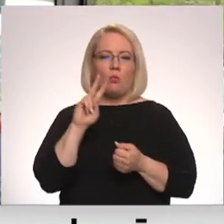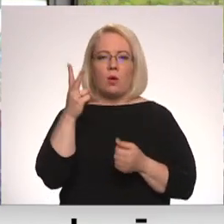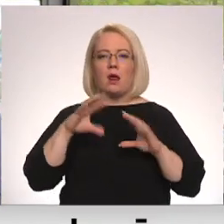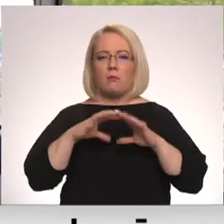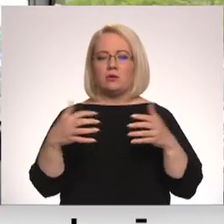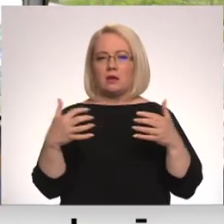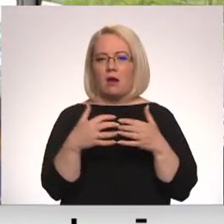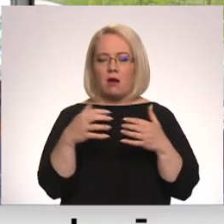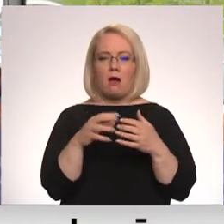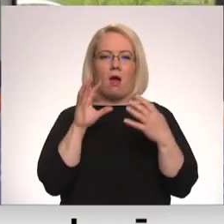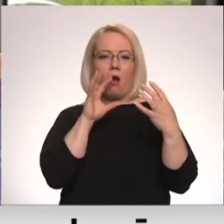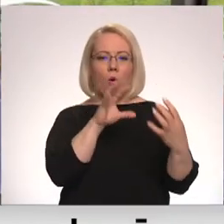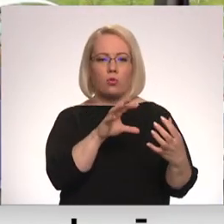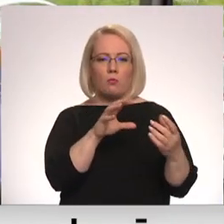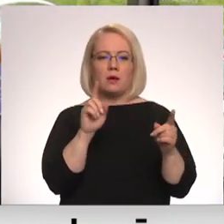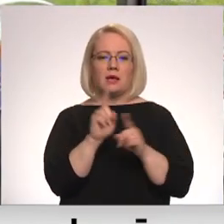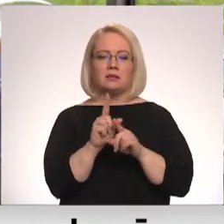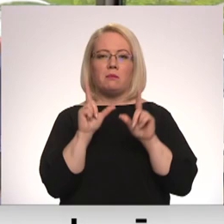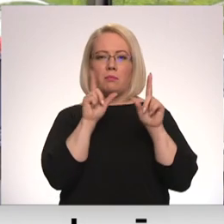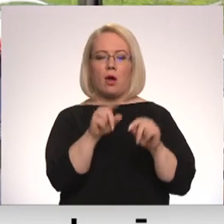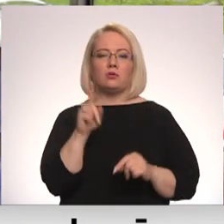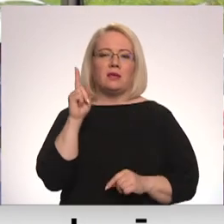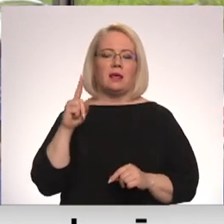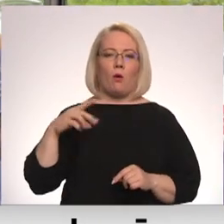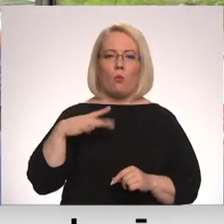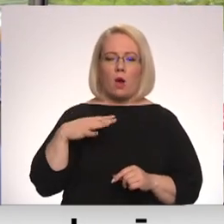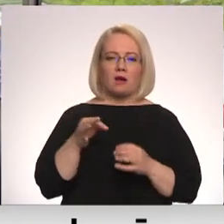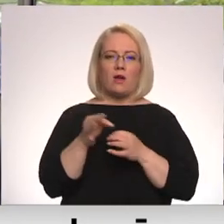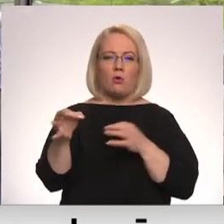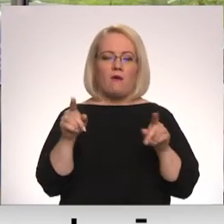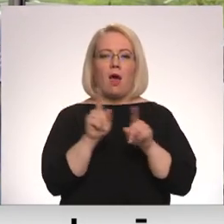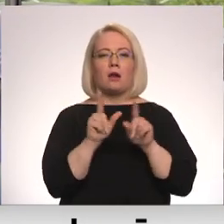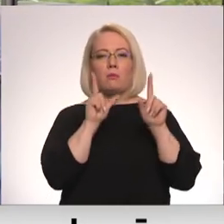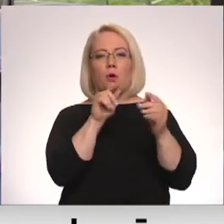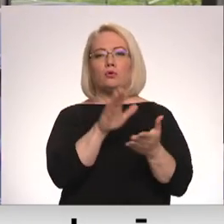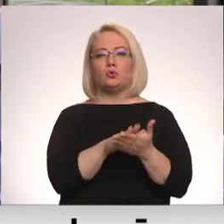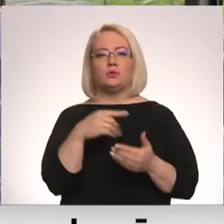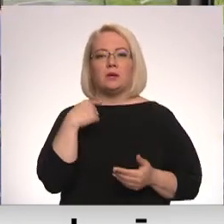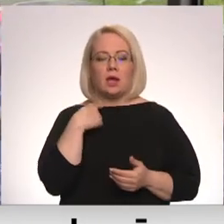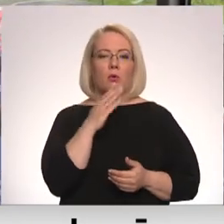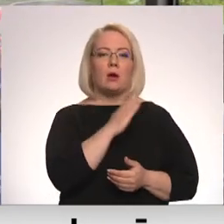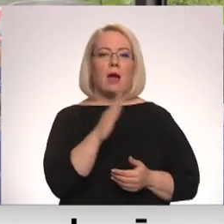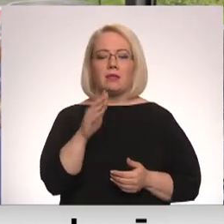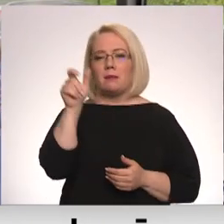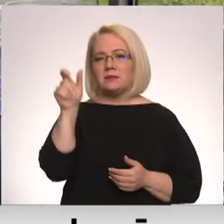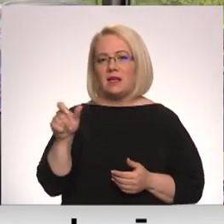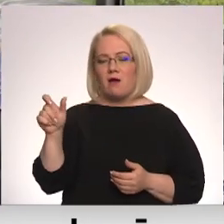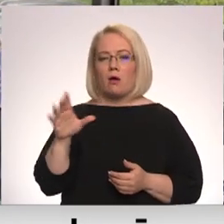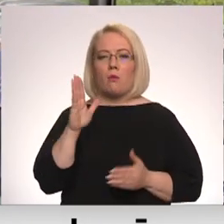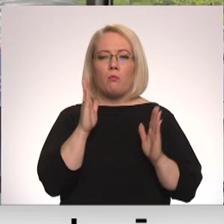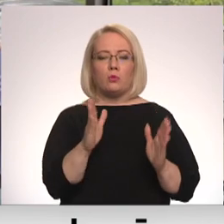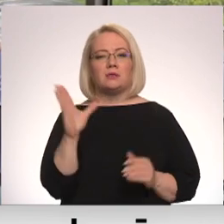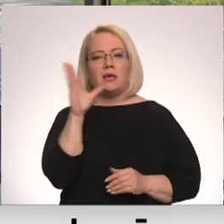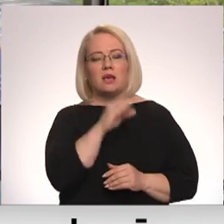Arī autobusos, kas savu ceļu mēros ne tikai pa Ogres pilsētu vai novadu, bet dosies arī uz Rīgu, ikvienam pasažierim būs iespēja uzzināt arī